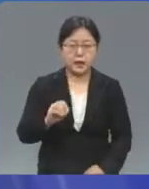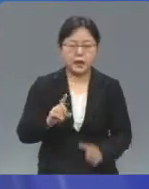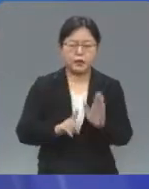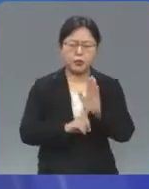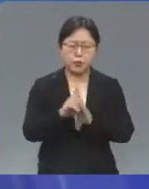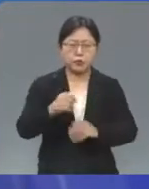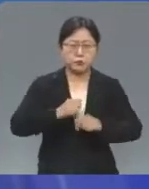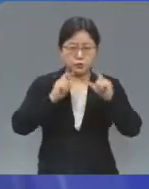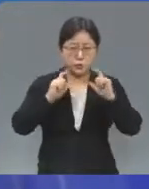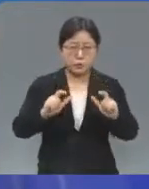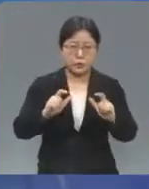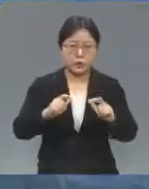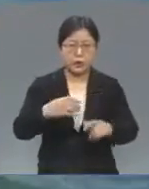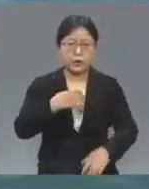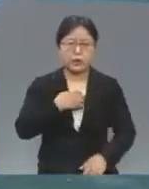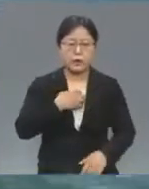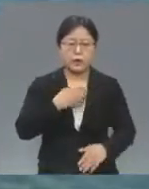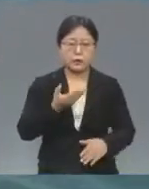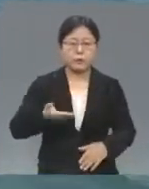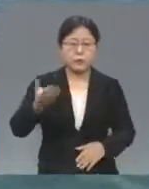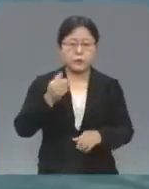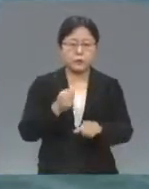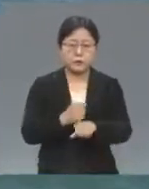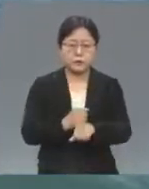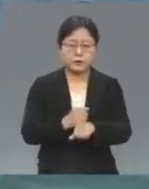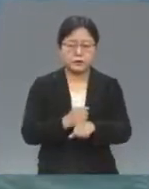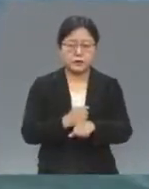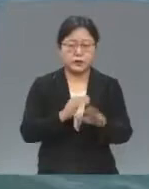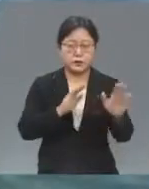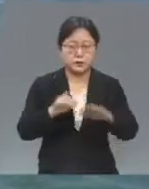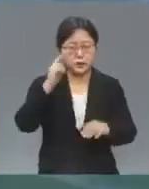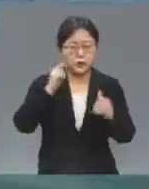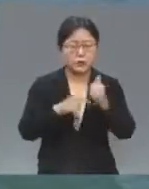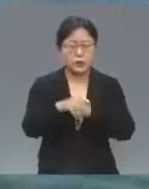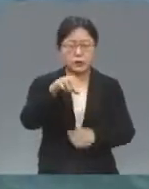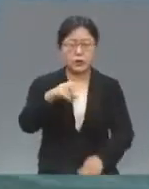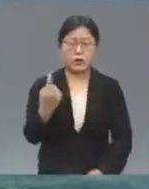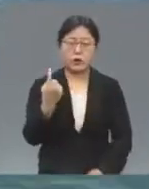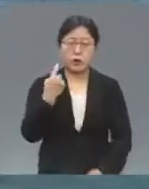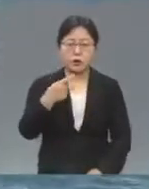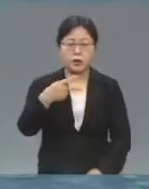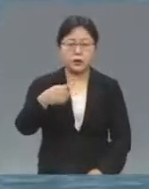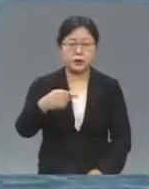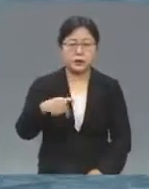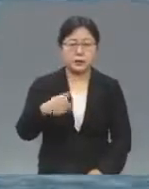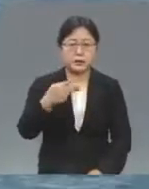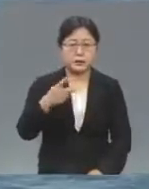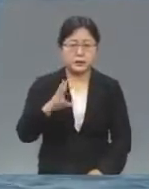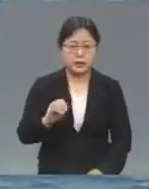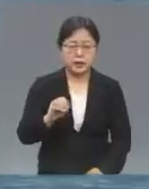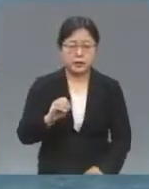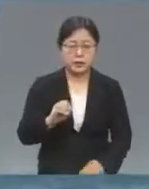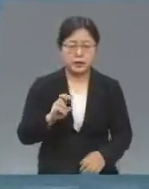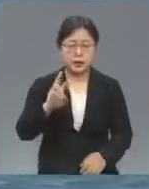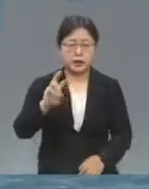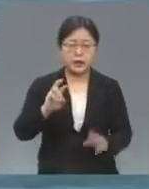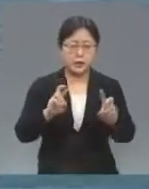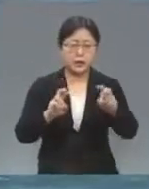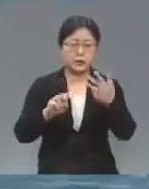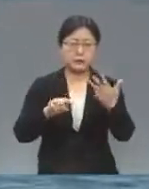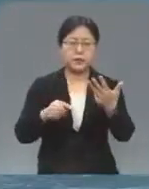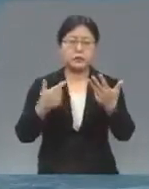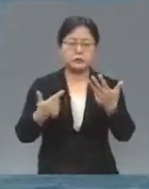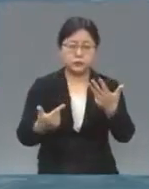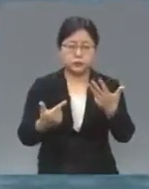은 주의보가 경보 로 격상 됐습니다 국립수산과학원은 어제 득량만 해역의 수온이 최고 28.6 또 를